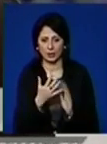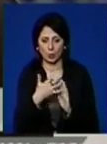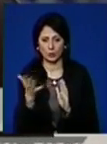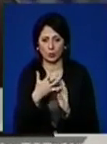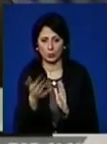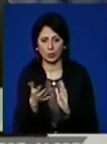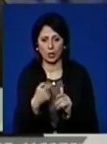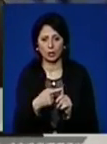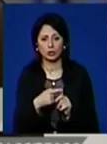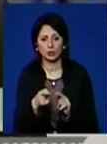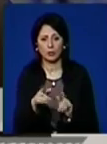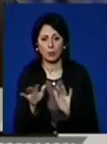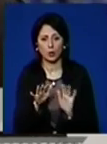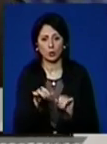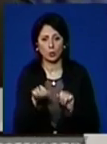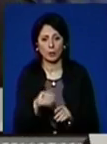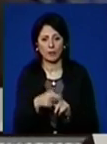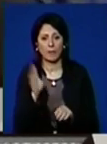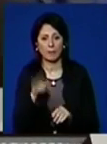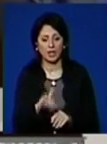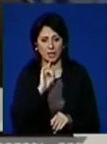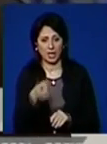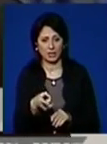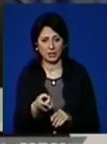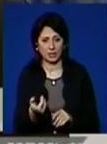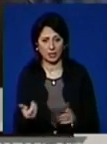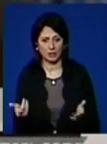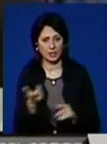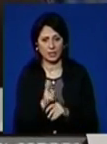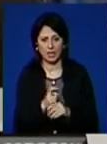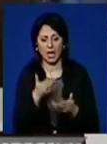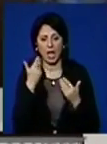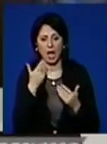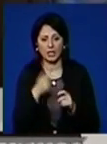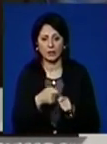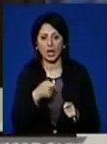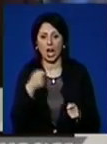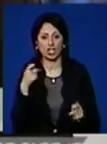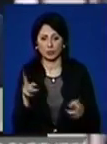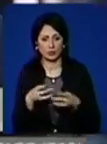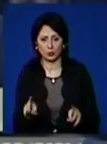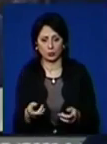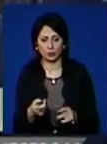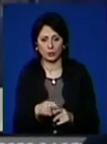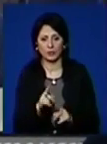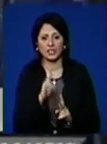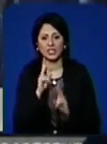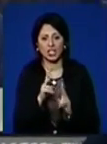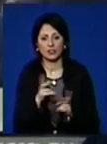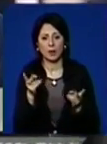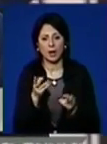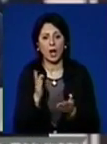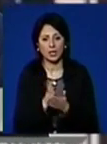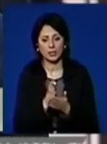მაქვს პროცესორულად ამის უფლება. მაინც ერთი წელი, ანუ ძალიან ადვილი გასაჭირო გაჭირო მინდოდეს. გვაქვს ეჭვი რომ